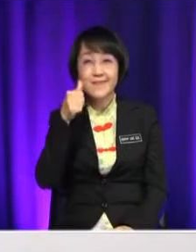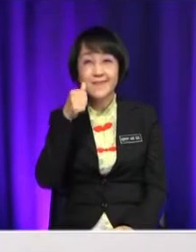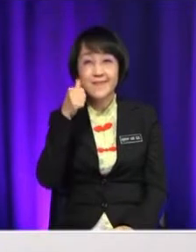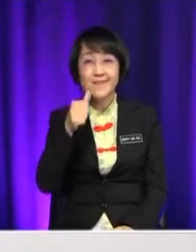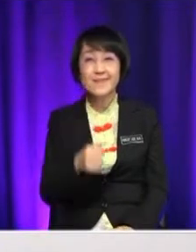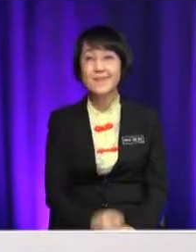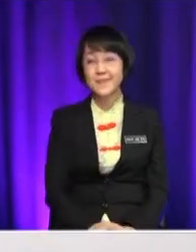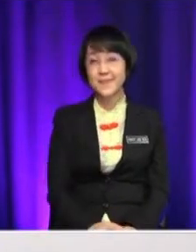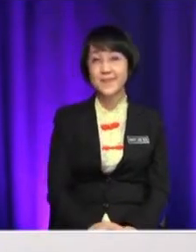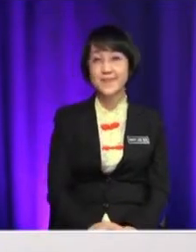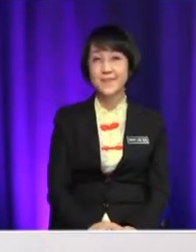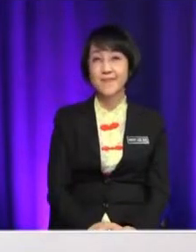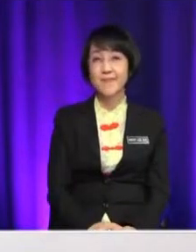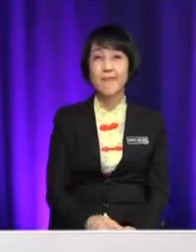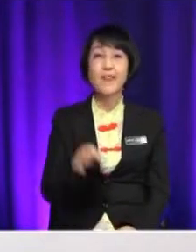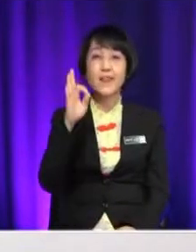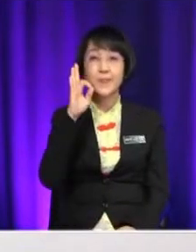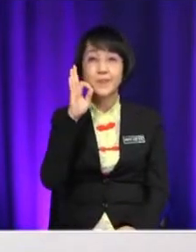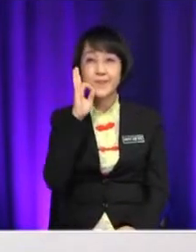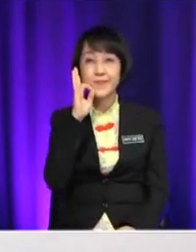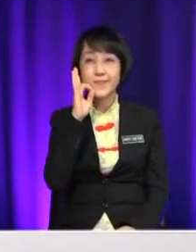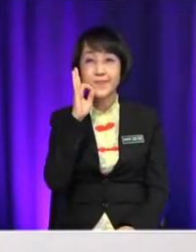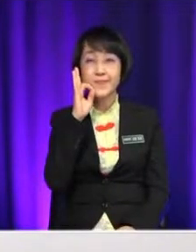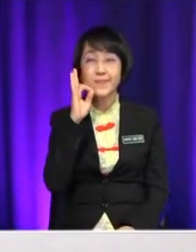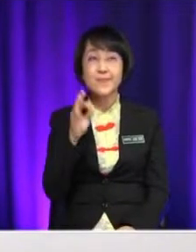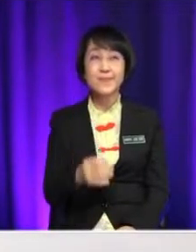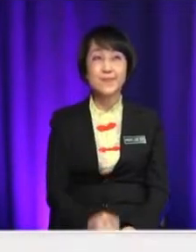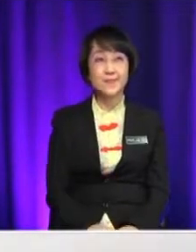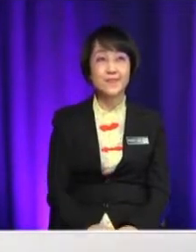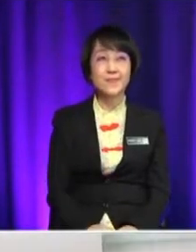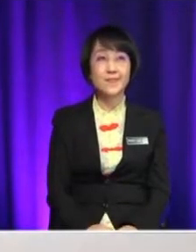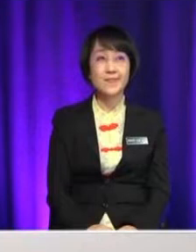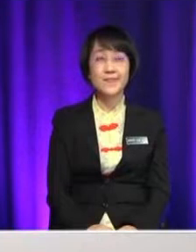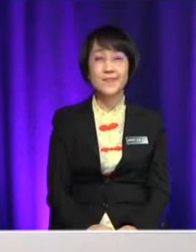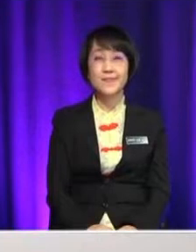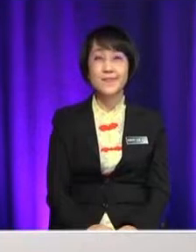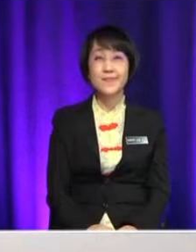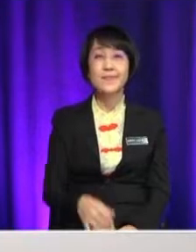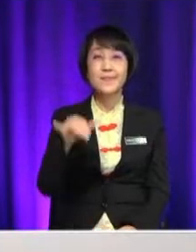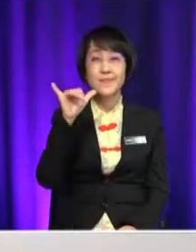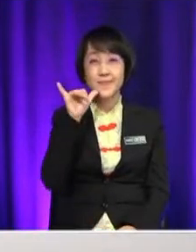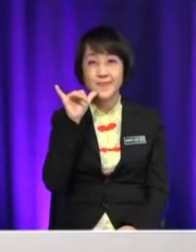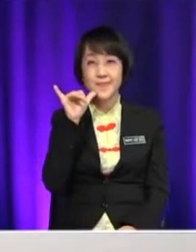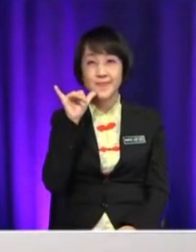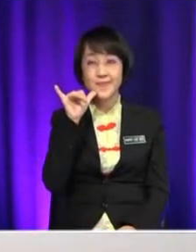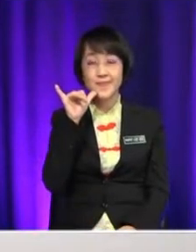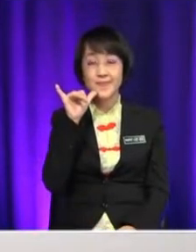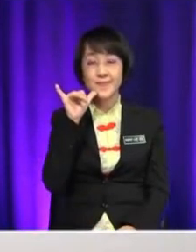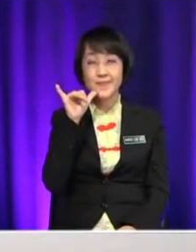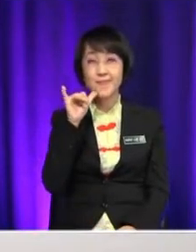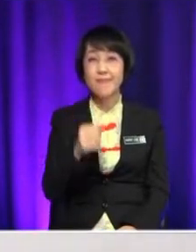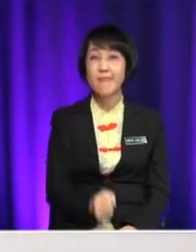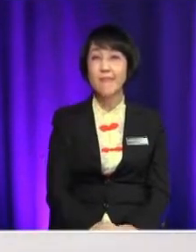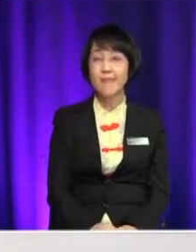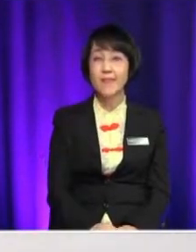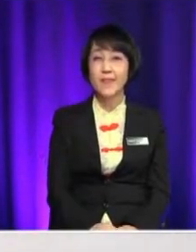saudari Fatin Alia. Baik. Seterusnya saudari Yus. Saya panggil Yus sahaja. Ya. Dan